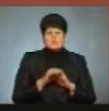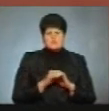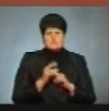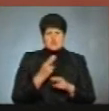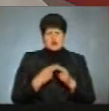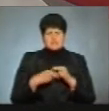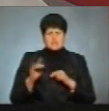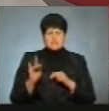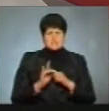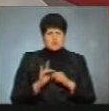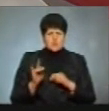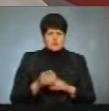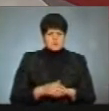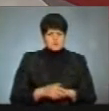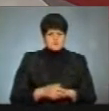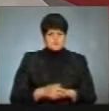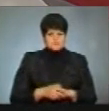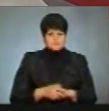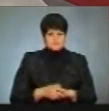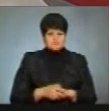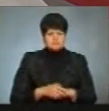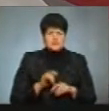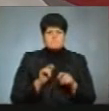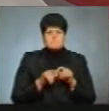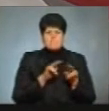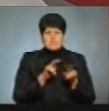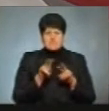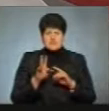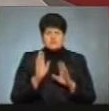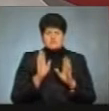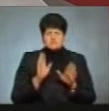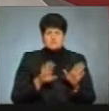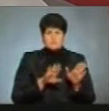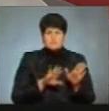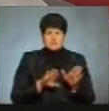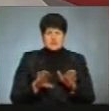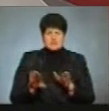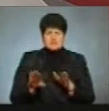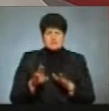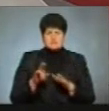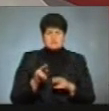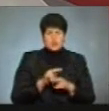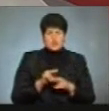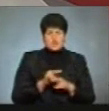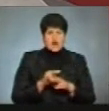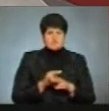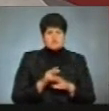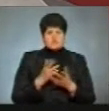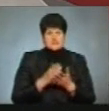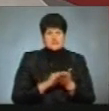атракціони, розкажіть, будь ласка. Ну, перевірка відбудеться після зауважень всі,